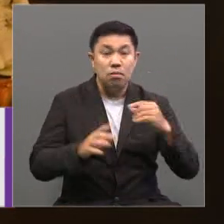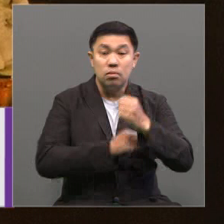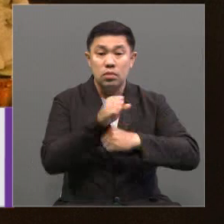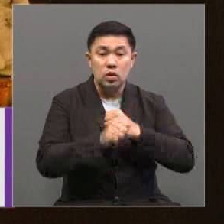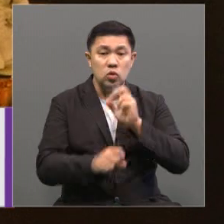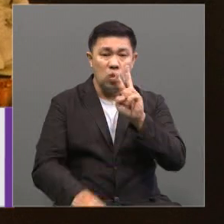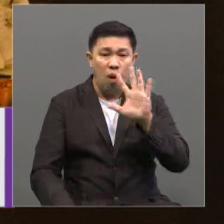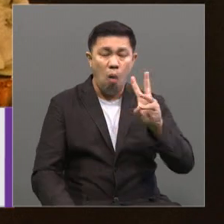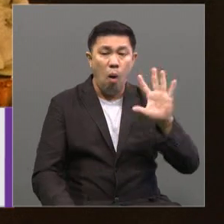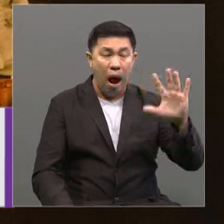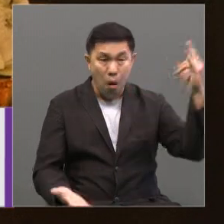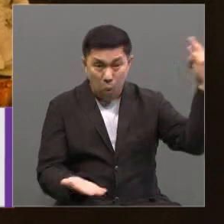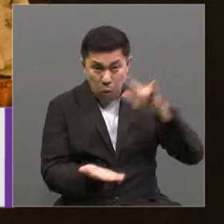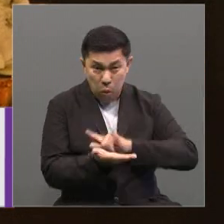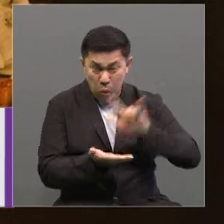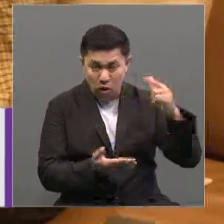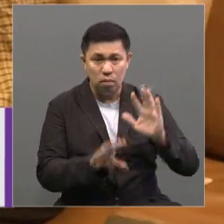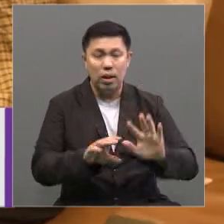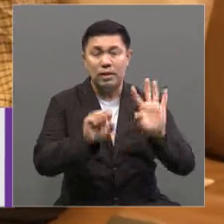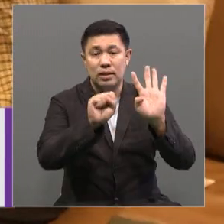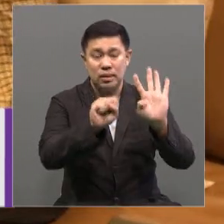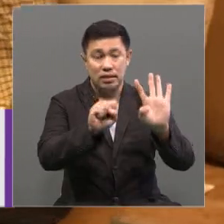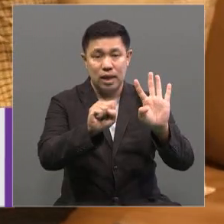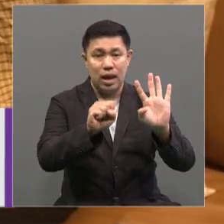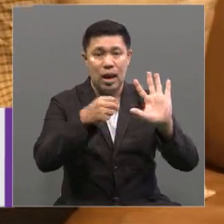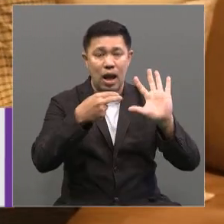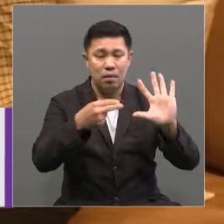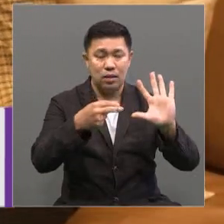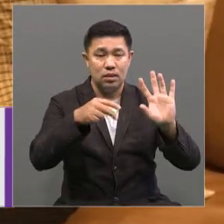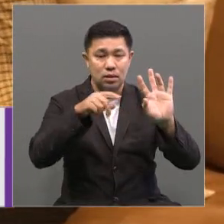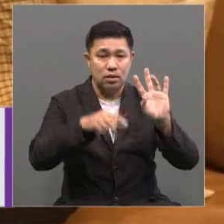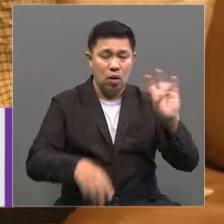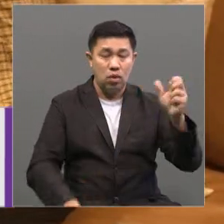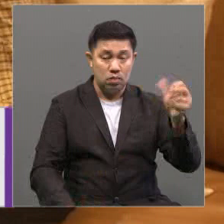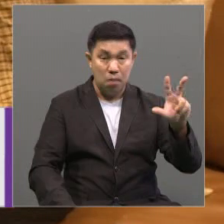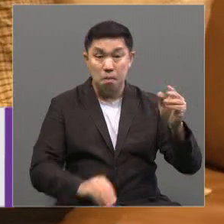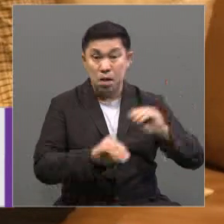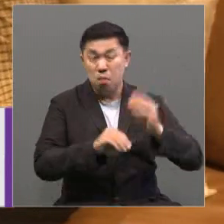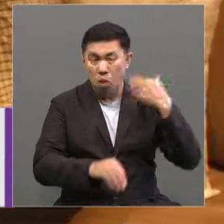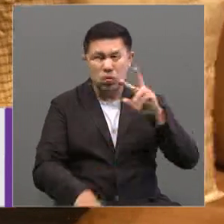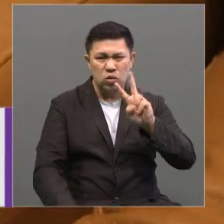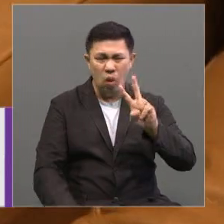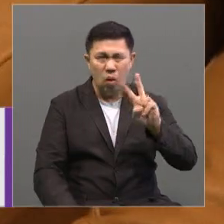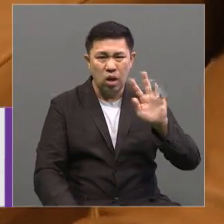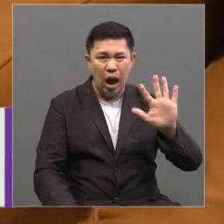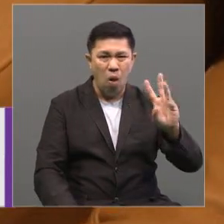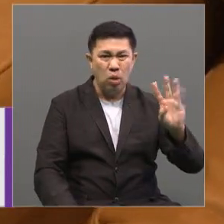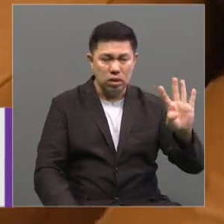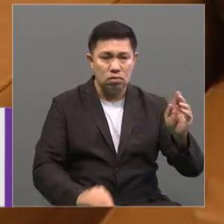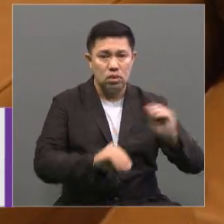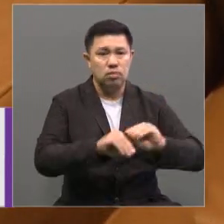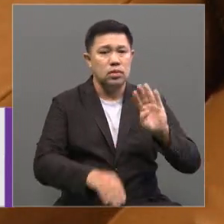มีเที่ยวบินรวม45713เที่ยวเพิ่มขึ้นจากปี 2564ถึง 46%